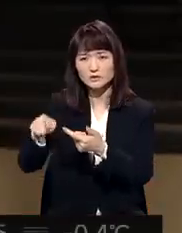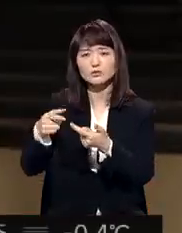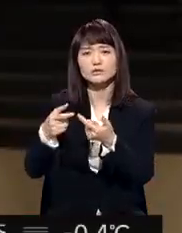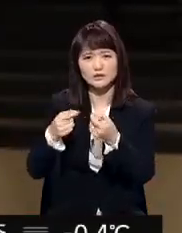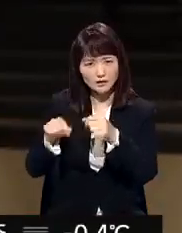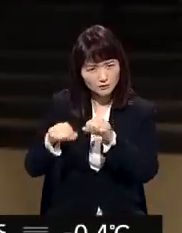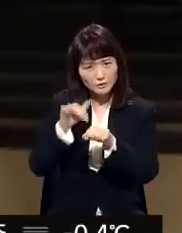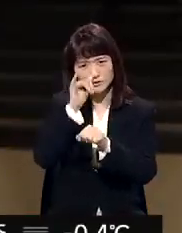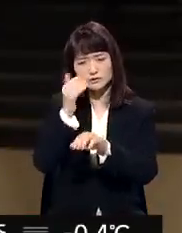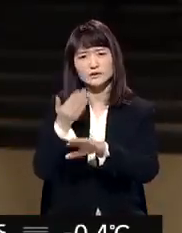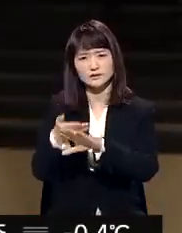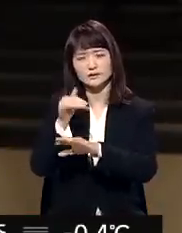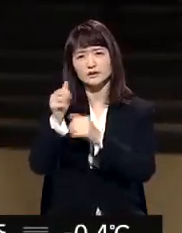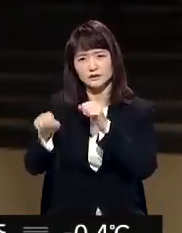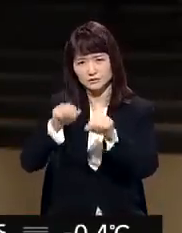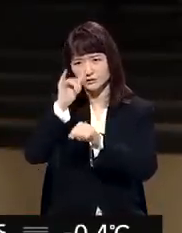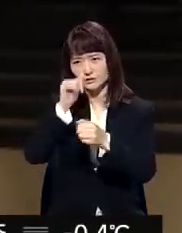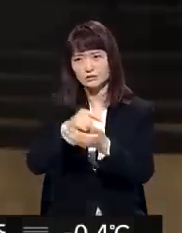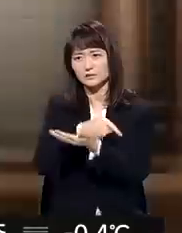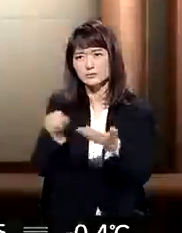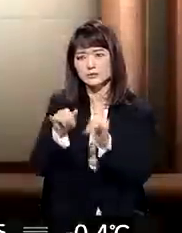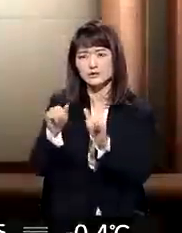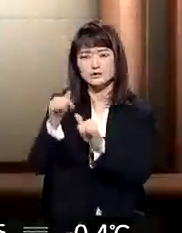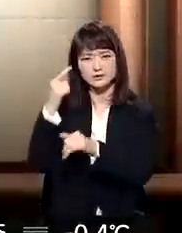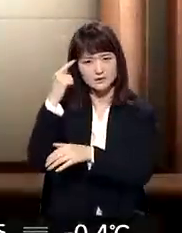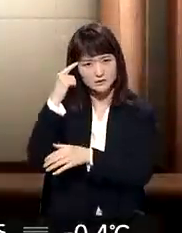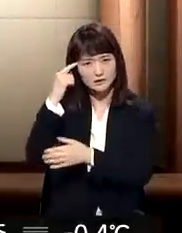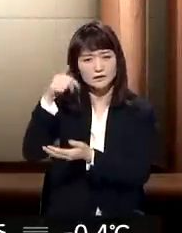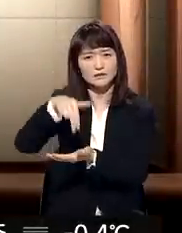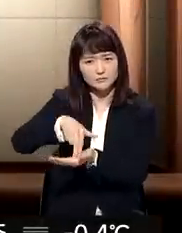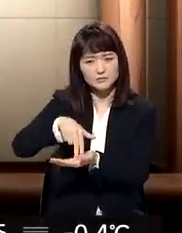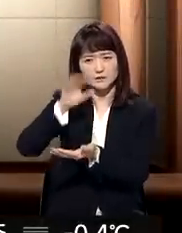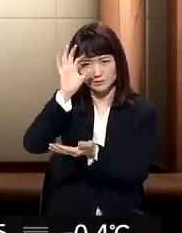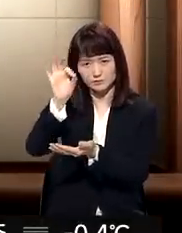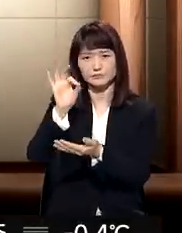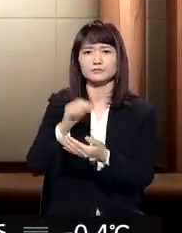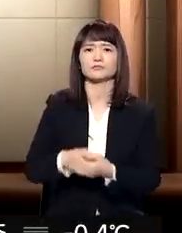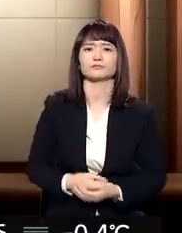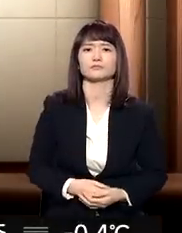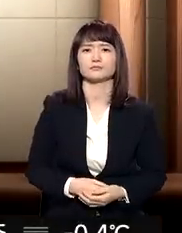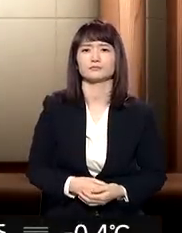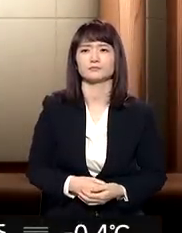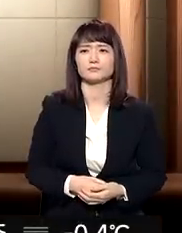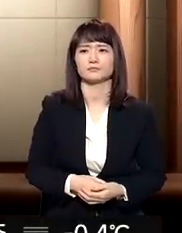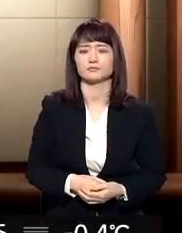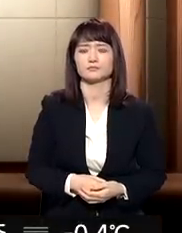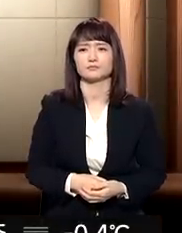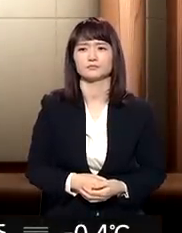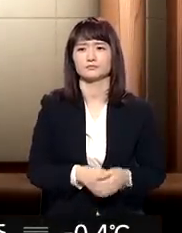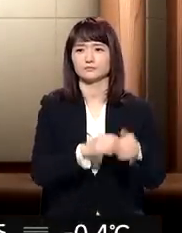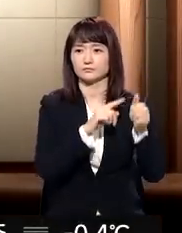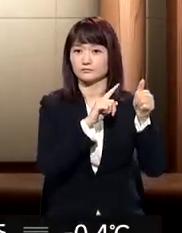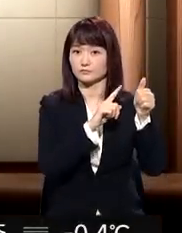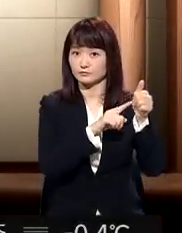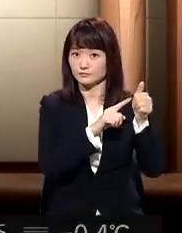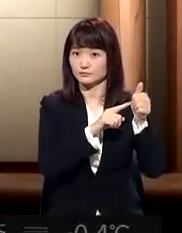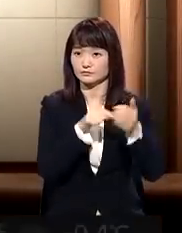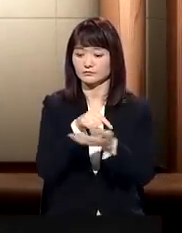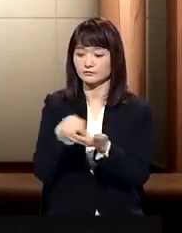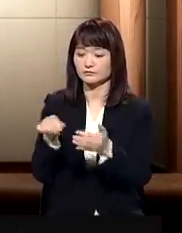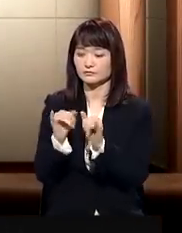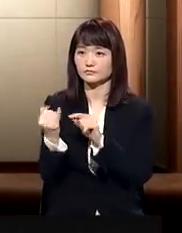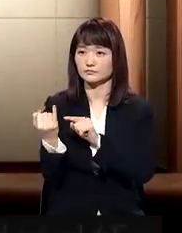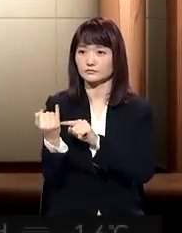저렇게 행동할 수 있고 피해자 관점을 많이 보거든요 뭐 그러다 보니까 지금 피고인 입장에서는 특히